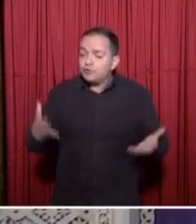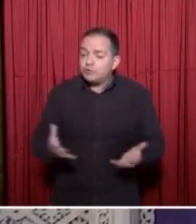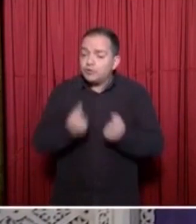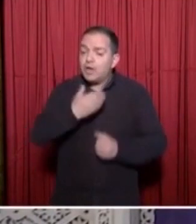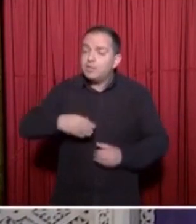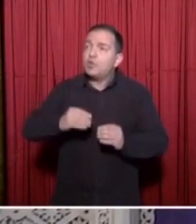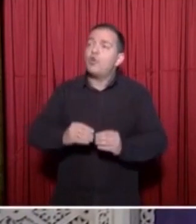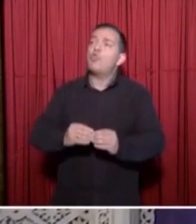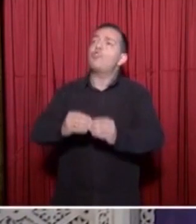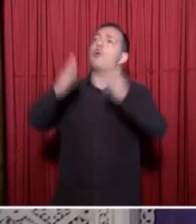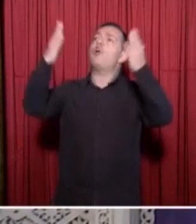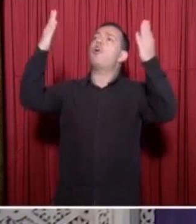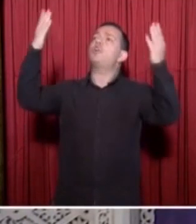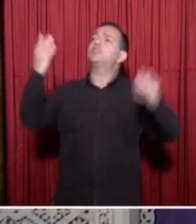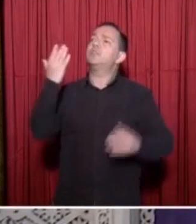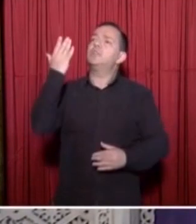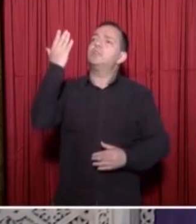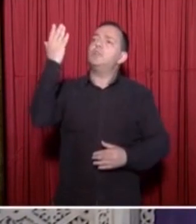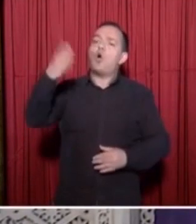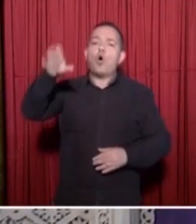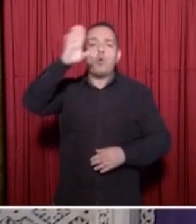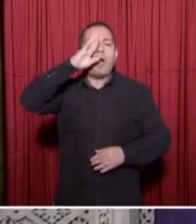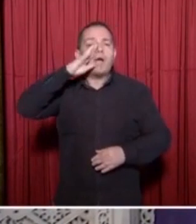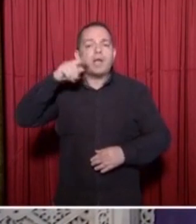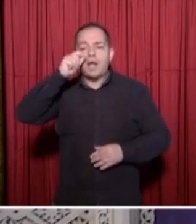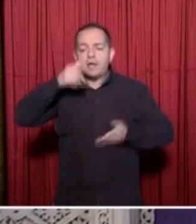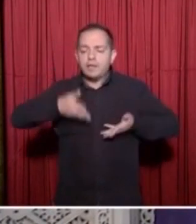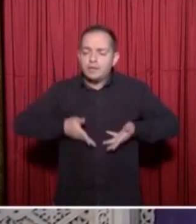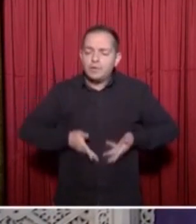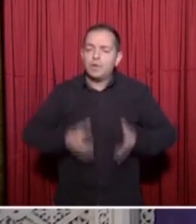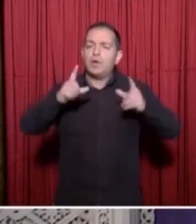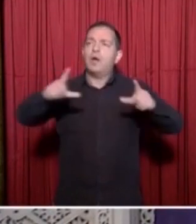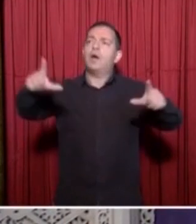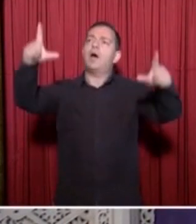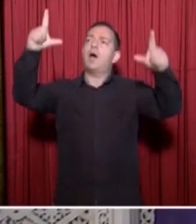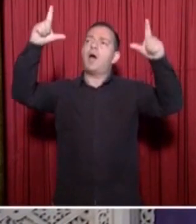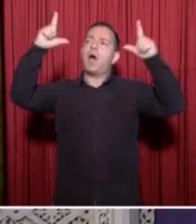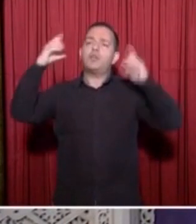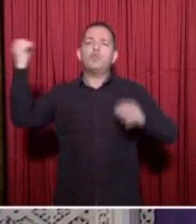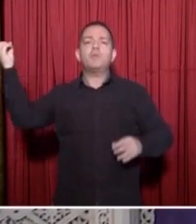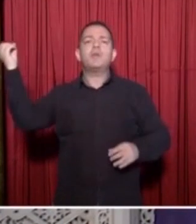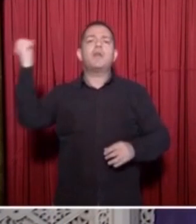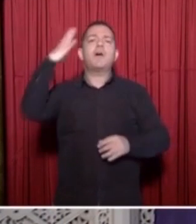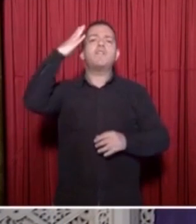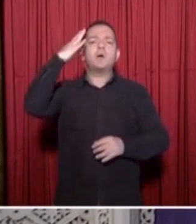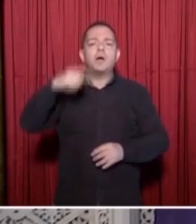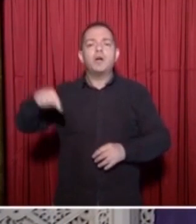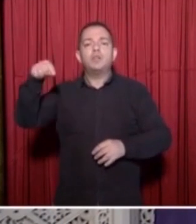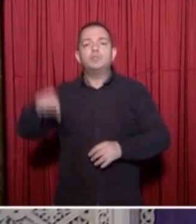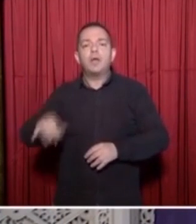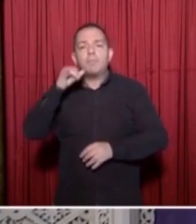την δόξαν αναπέμπομεν, το Πατρί και το Υιό και το Άγιο Πνεύματι, νυν και